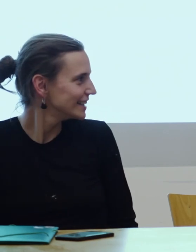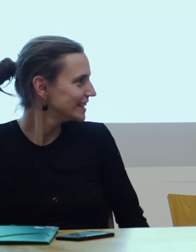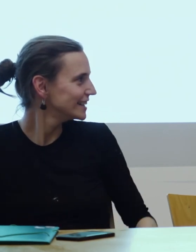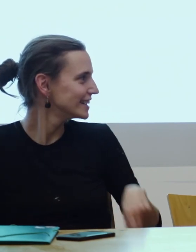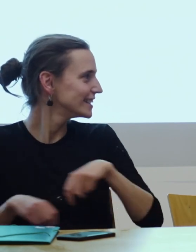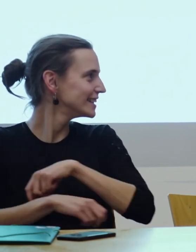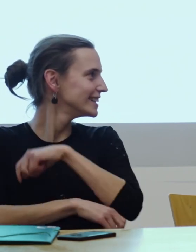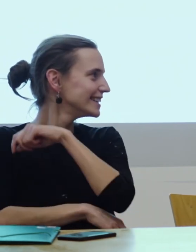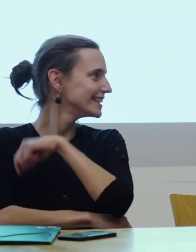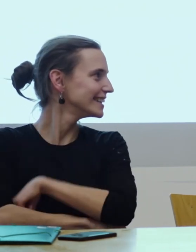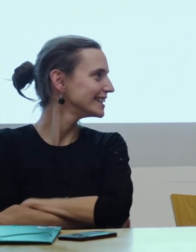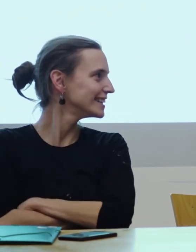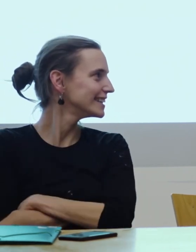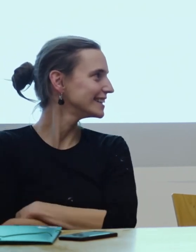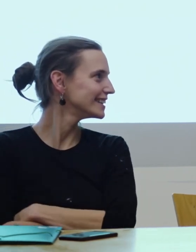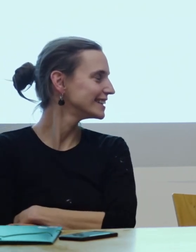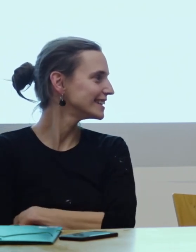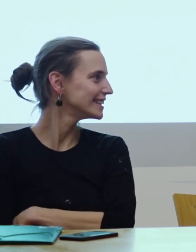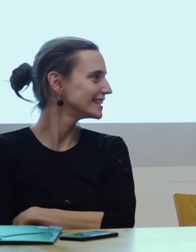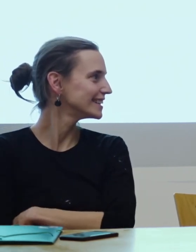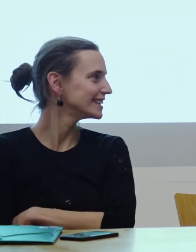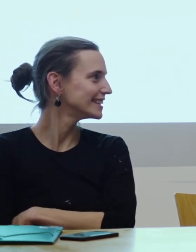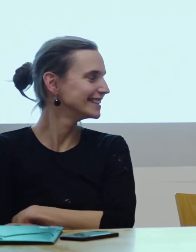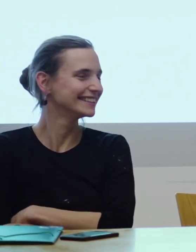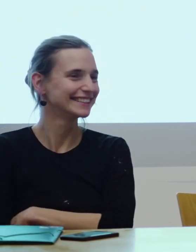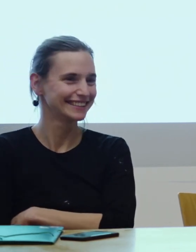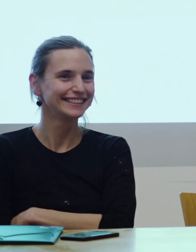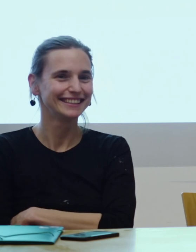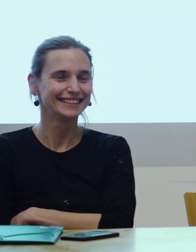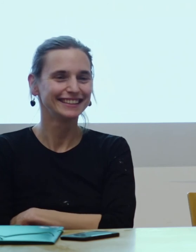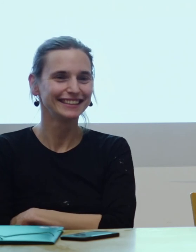protože odvádím ráno děti do školky a za půl hodin mi jde poslední vlak do Brna.